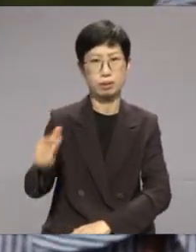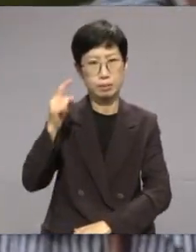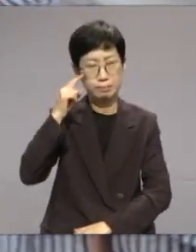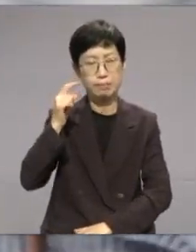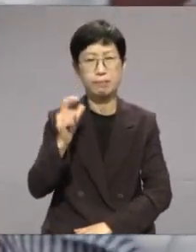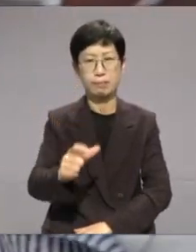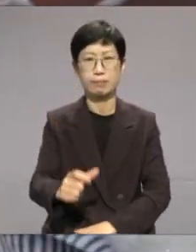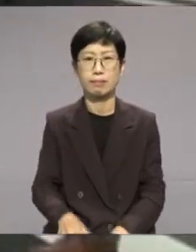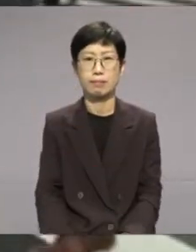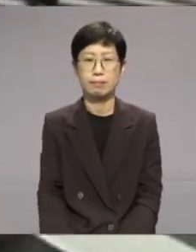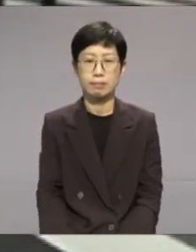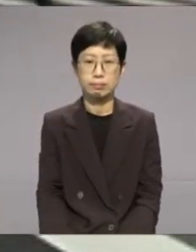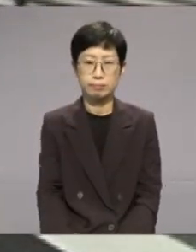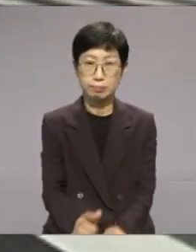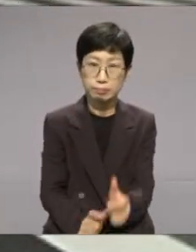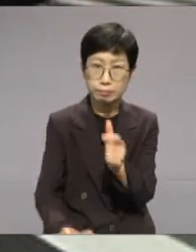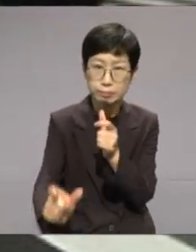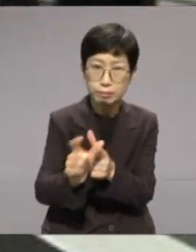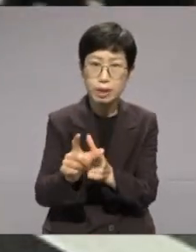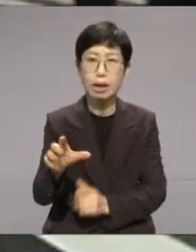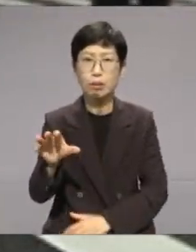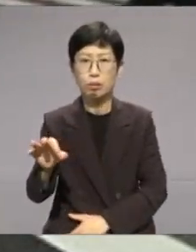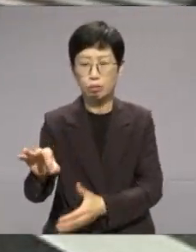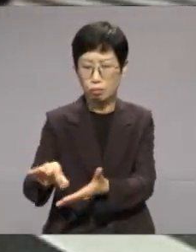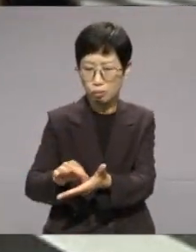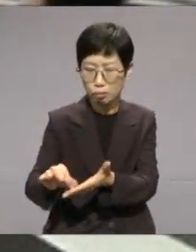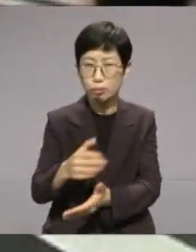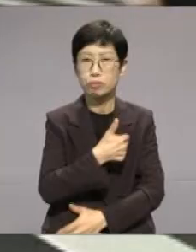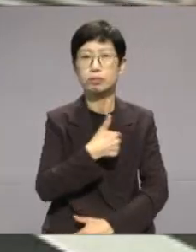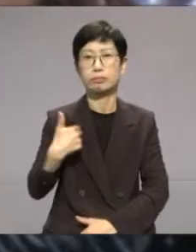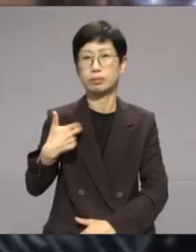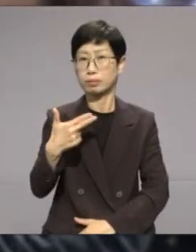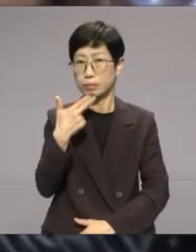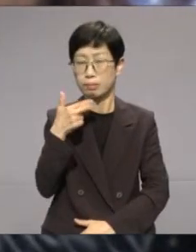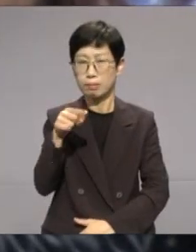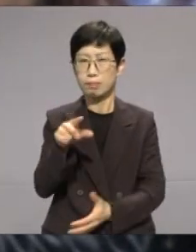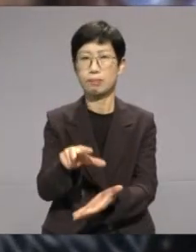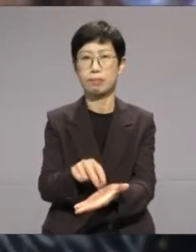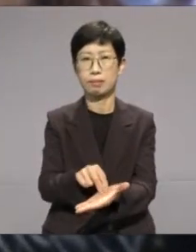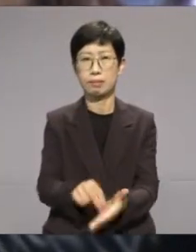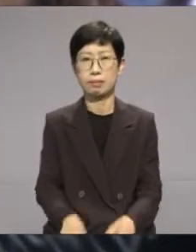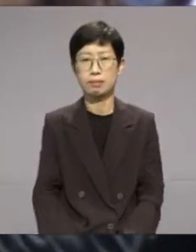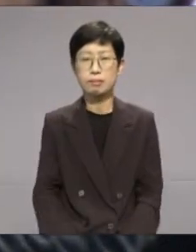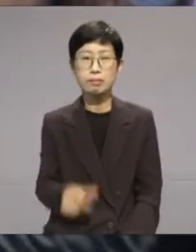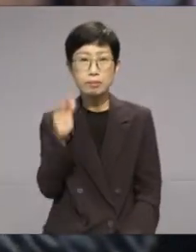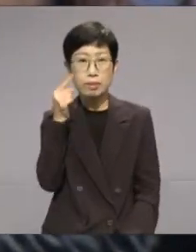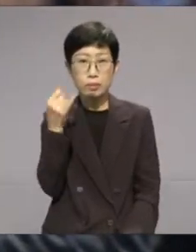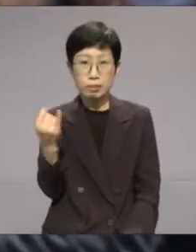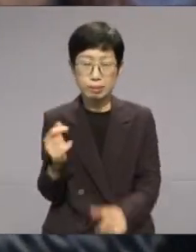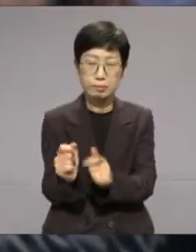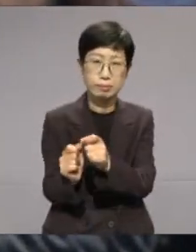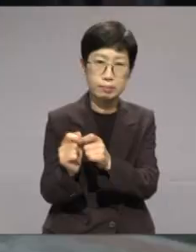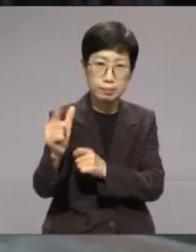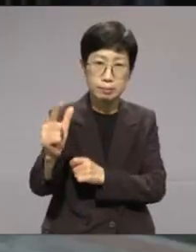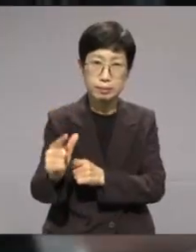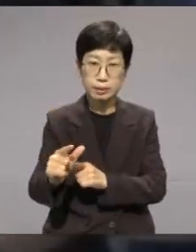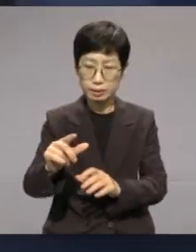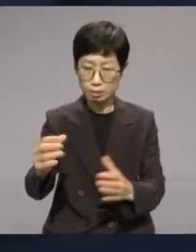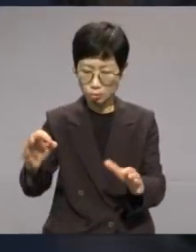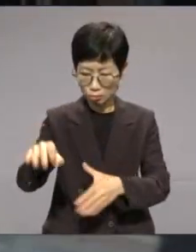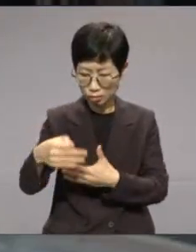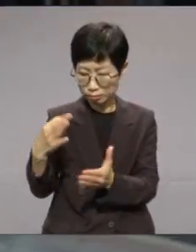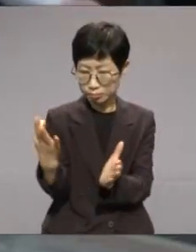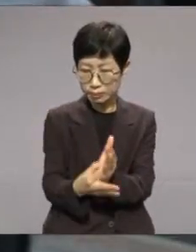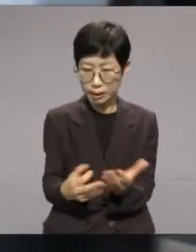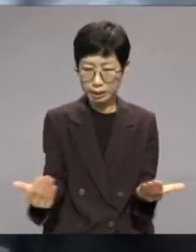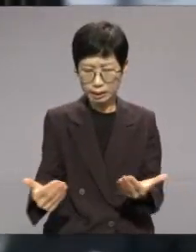강합니다. 여기에 경제적, 재정적 뒷받침도 부족합니다. 일본 여성들 대부분은 저임금